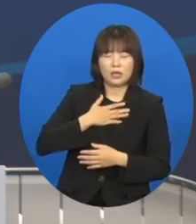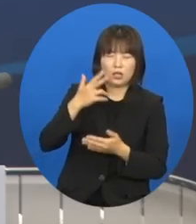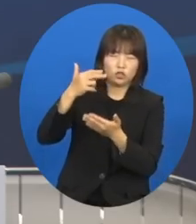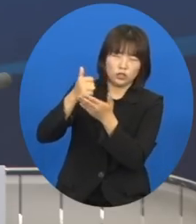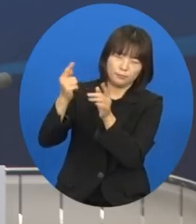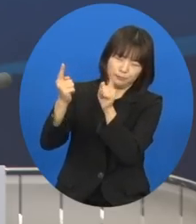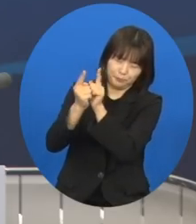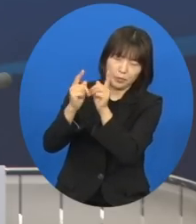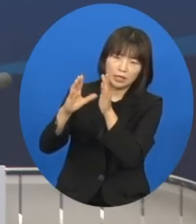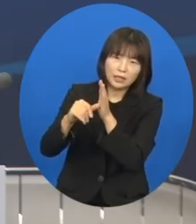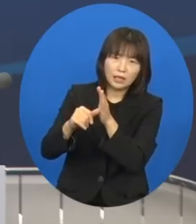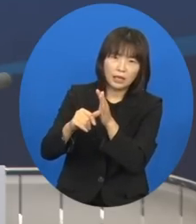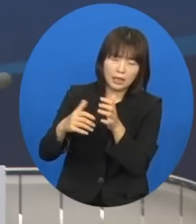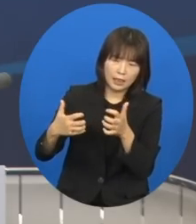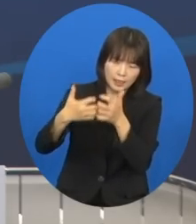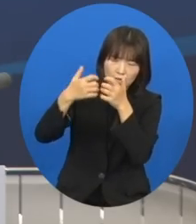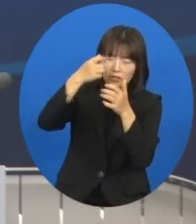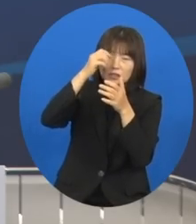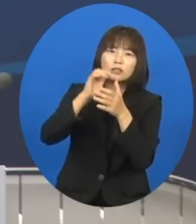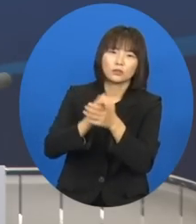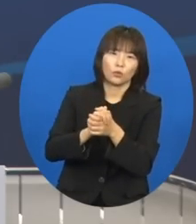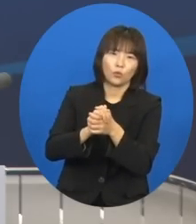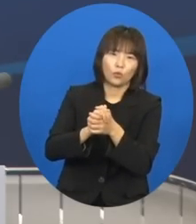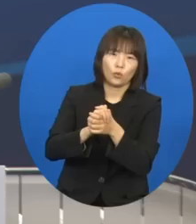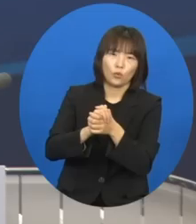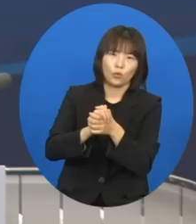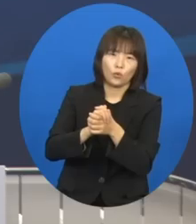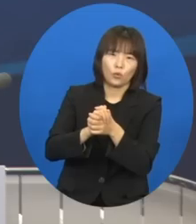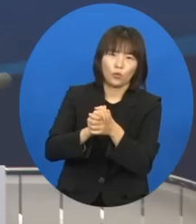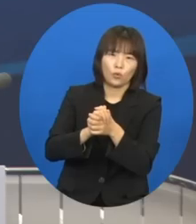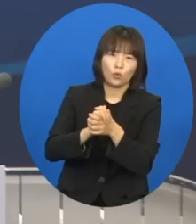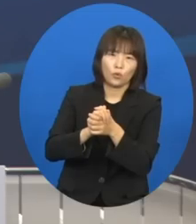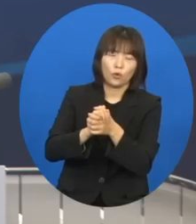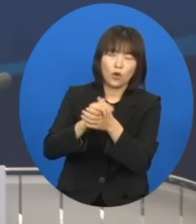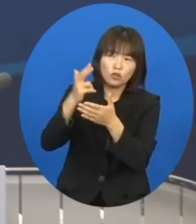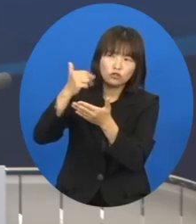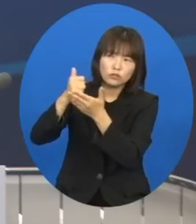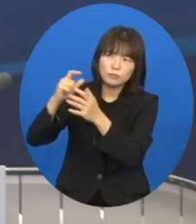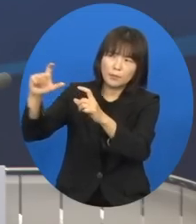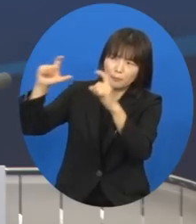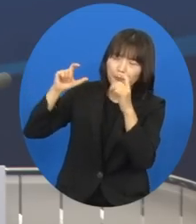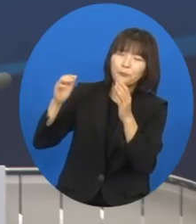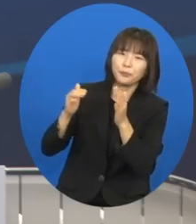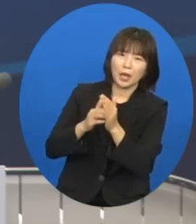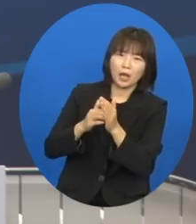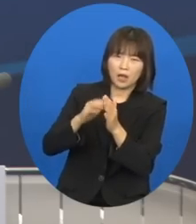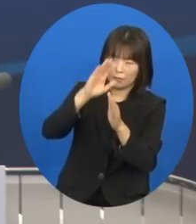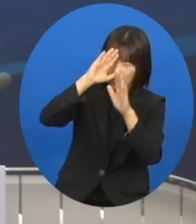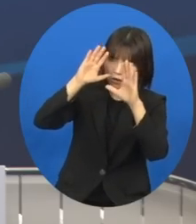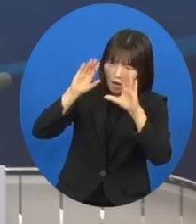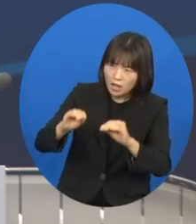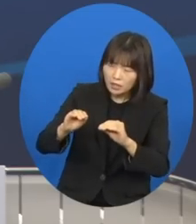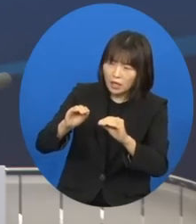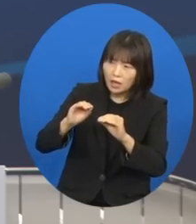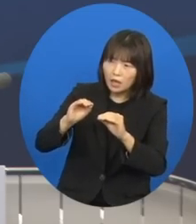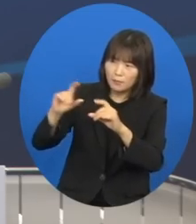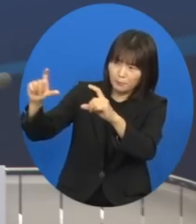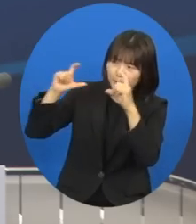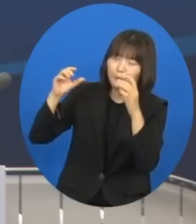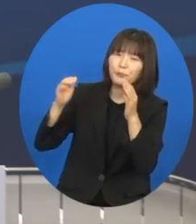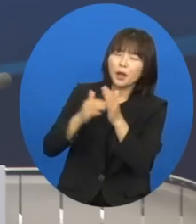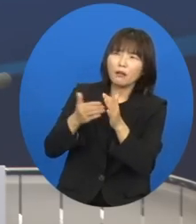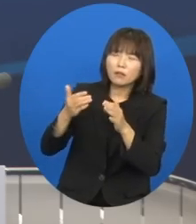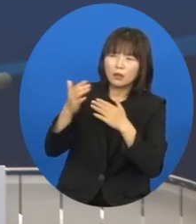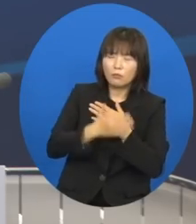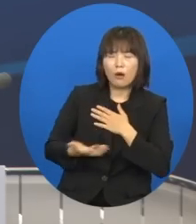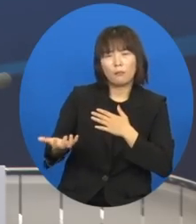기도를 주님의 선포가 일어났어요. 치유해 줬다고 마음을 주시고 말씀을 주셨는데 계속 아픈